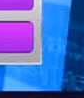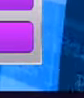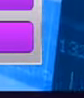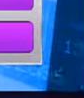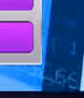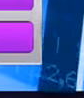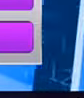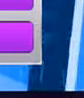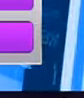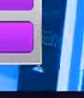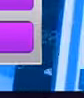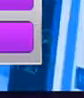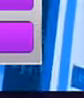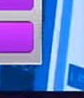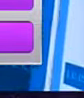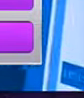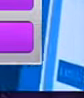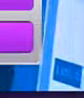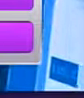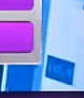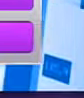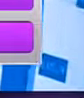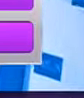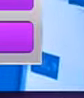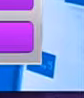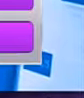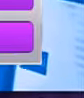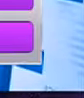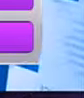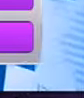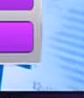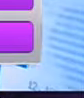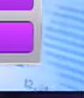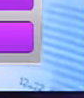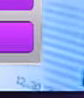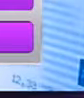งๆแล้วเราก็ต้องรอดูคนที่มายื่นใช้สิทธิประโยชน์ต